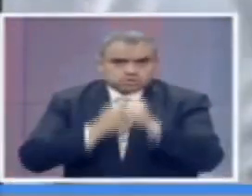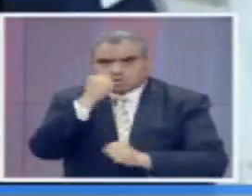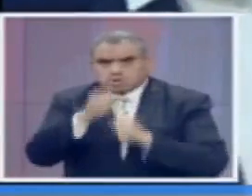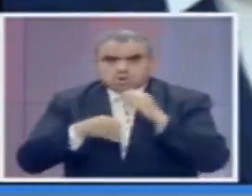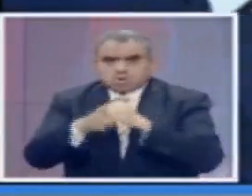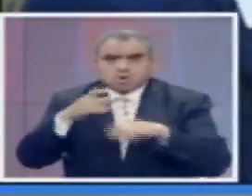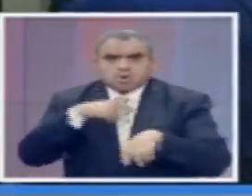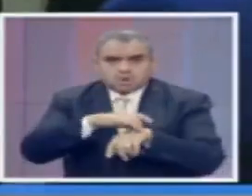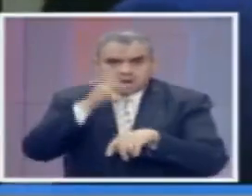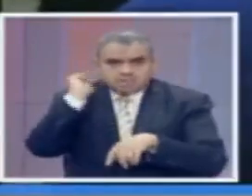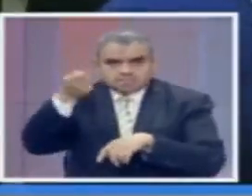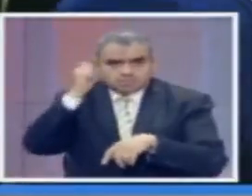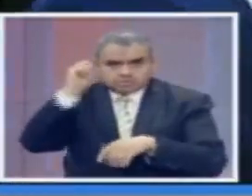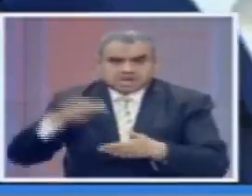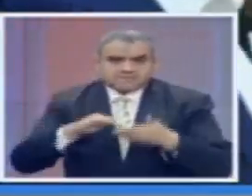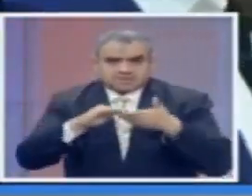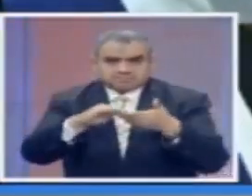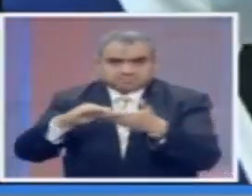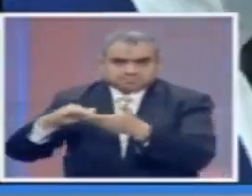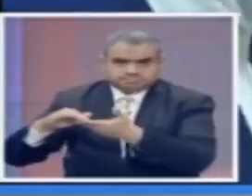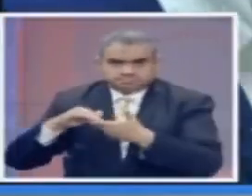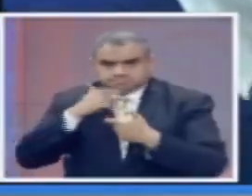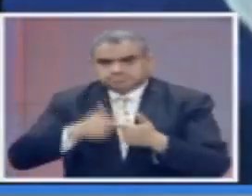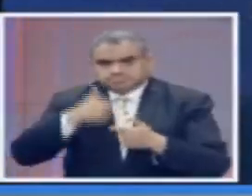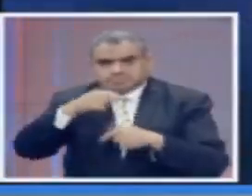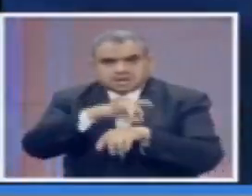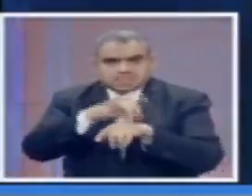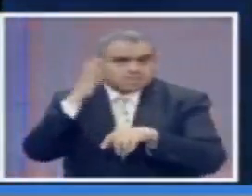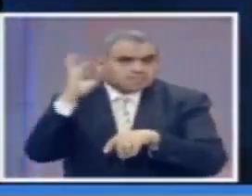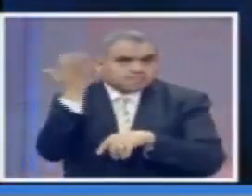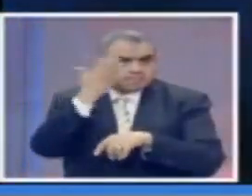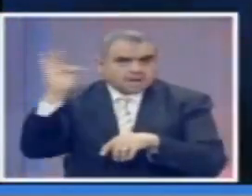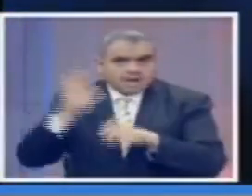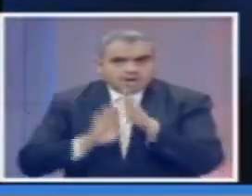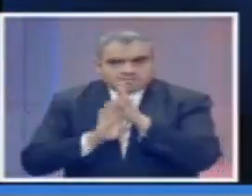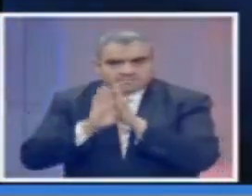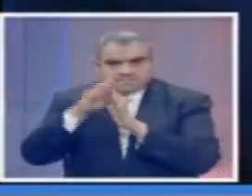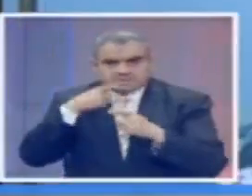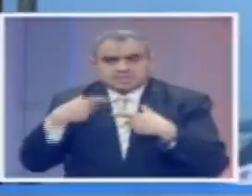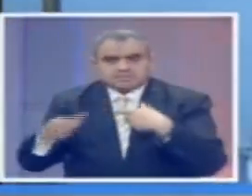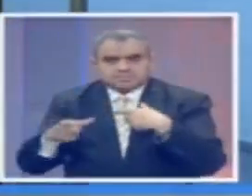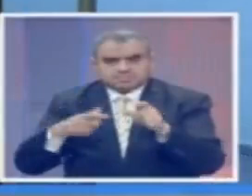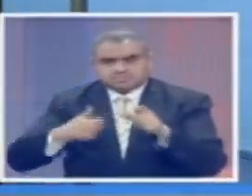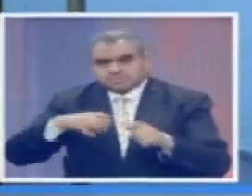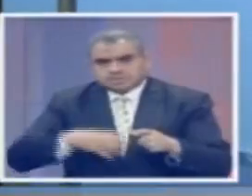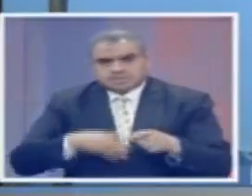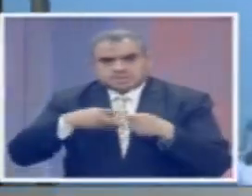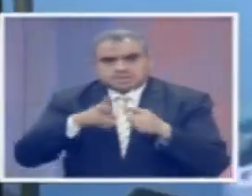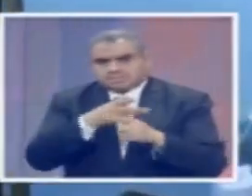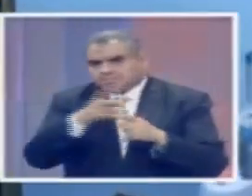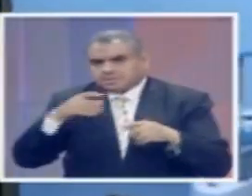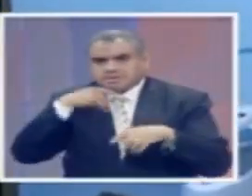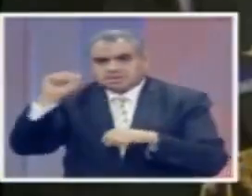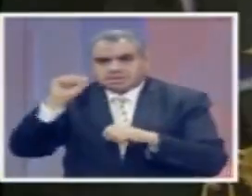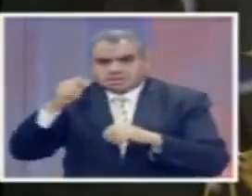وعمل المستشفى وتقديم الخدمات الطبية من خلال نخبة من أفضل الأطباء وأحدث الأجهزة والمعدات الطبية.